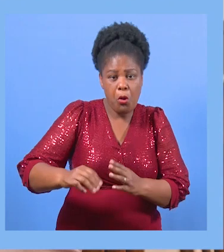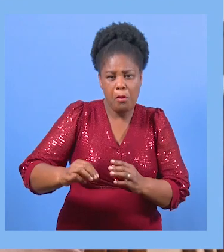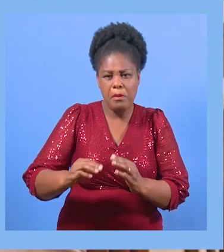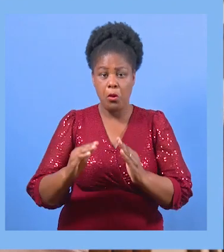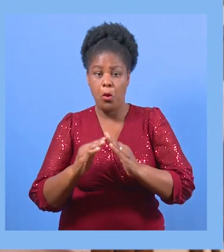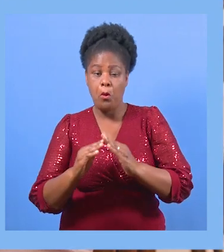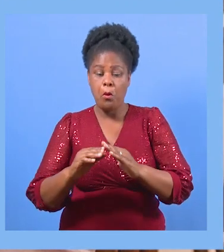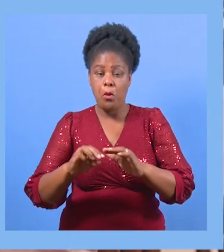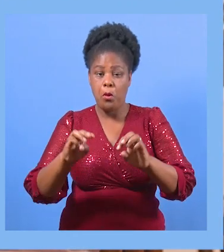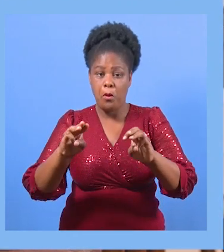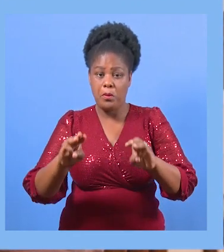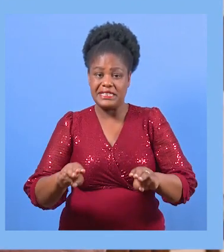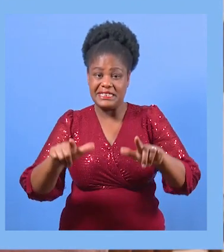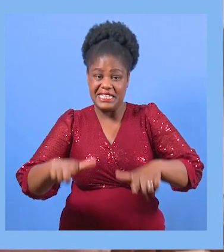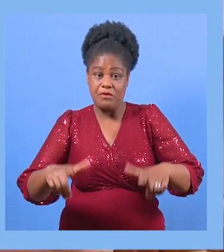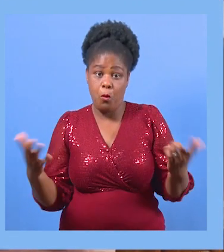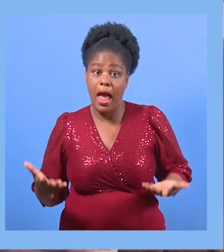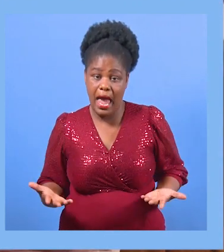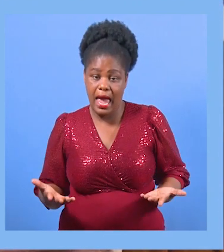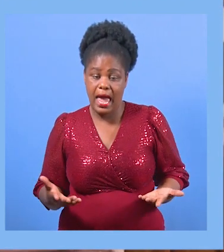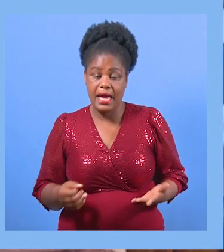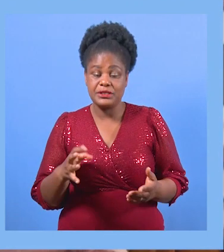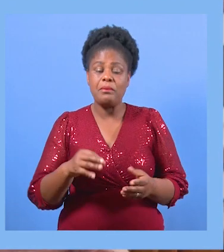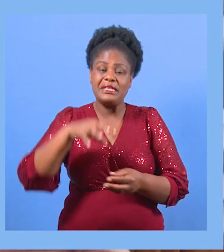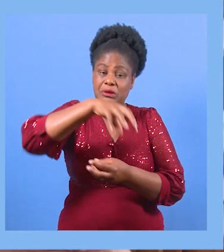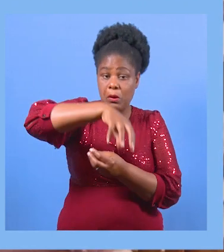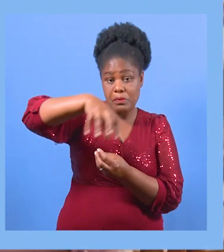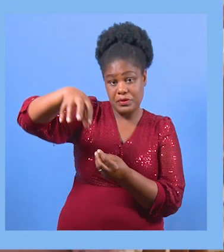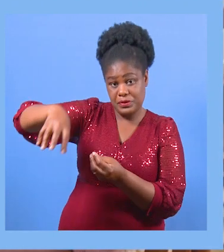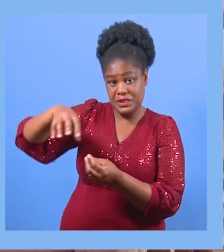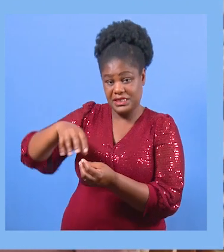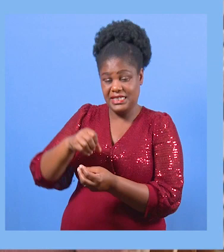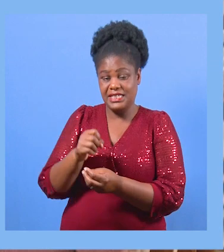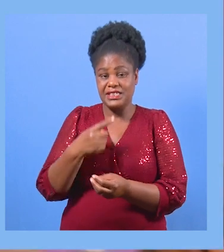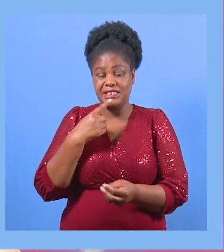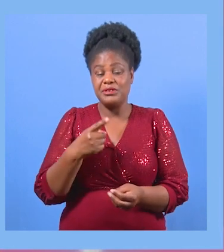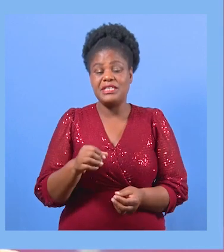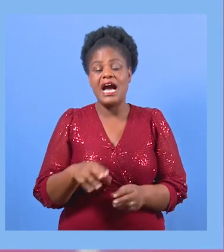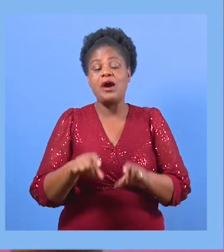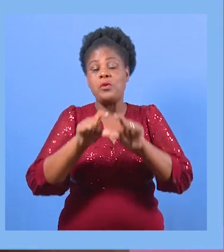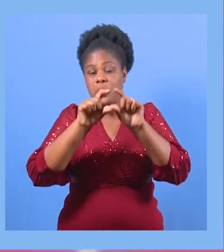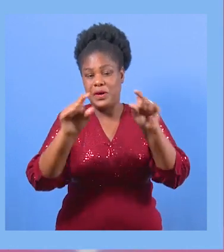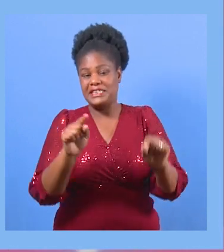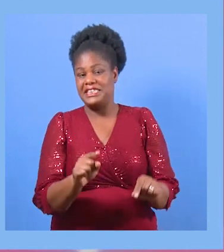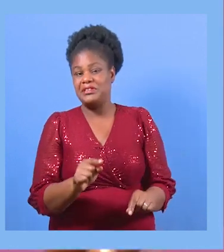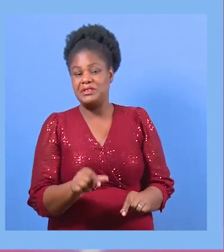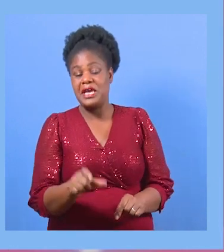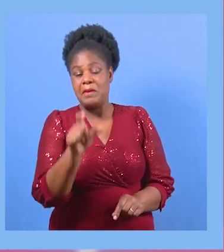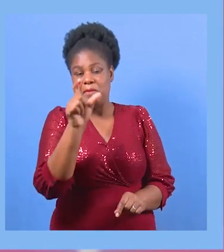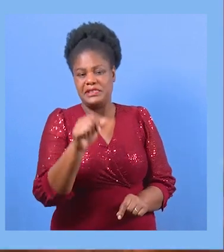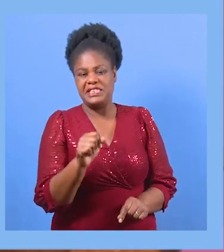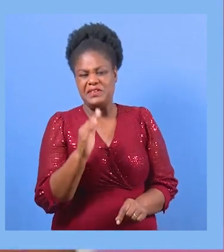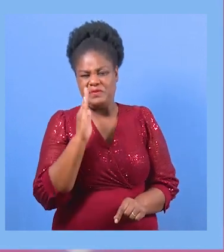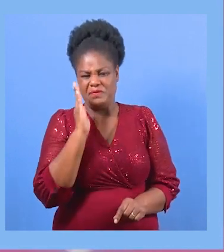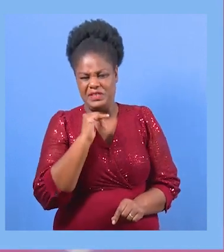vari murudo vanochicherechedza nenzira iyoyo, asi kuti nharaunda ndoyo inosimbisa kuti kune kunonzi kudyiwa. Nekudaro nharaunda